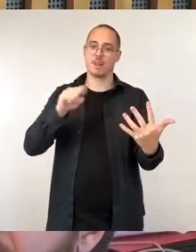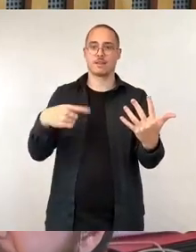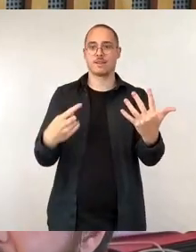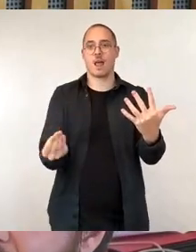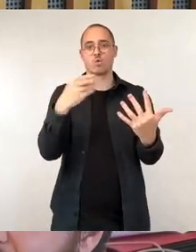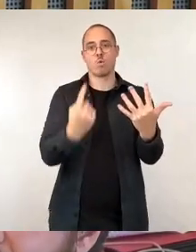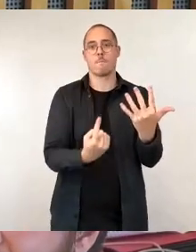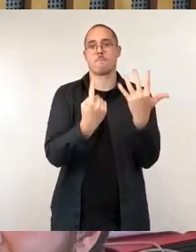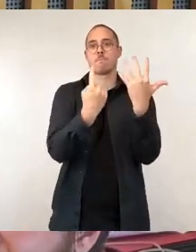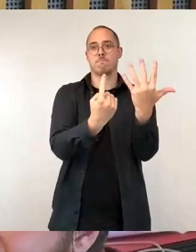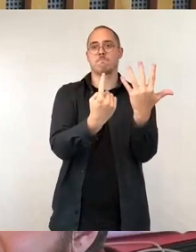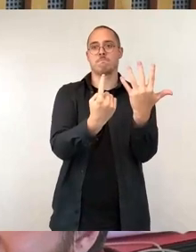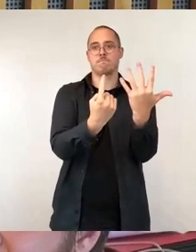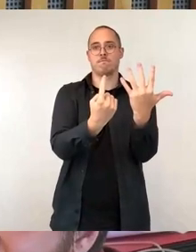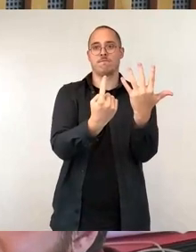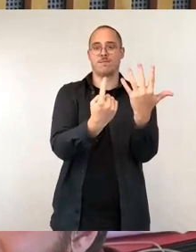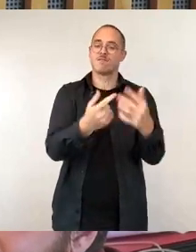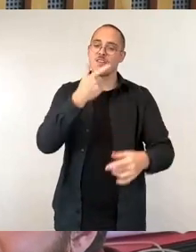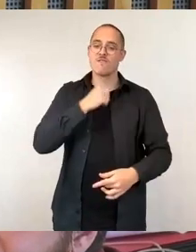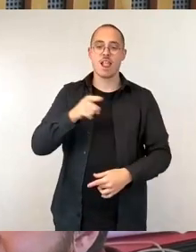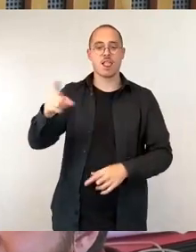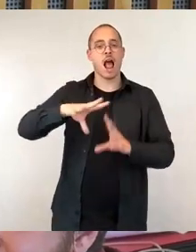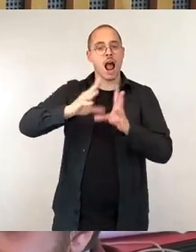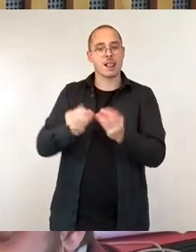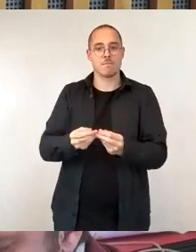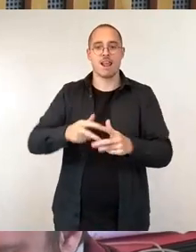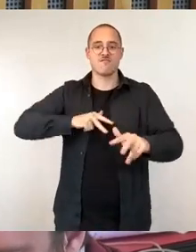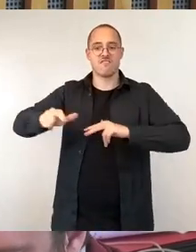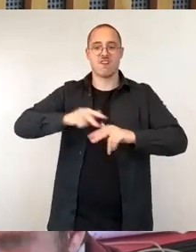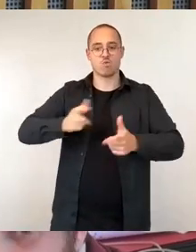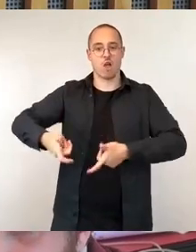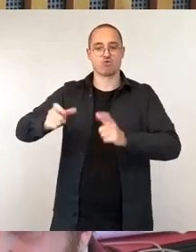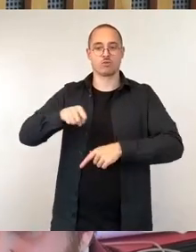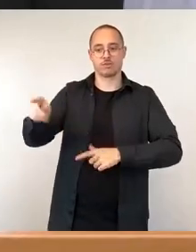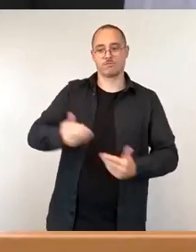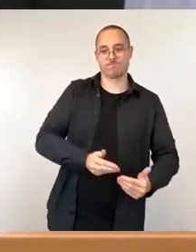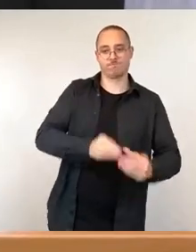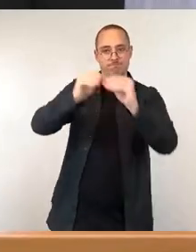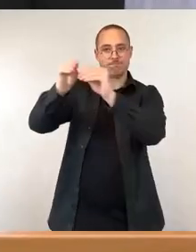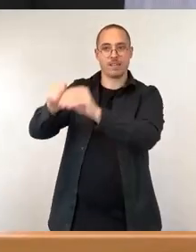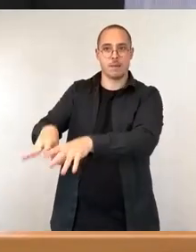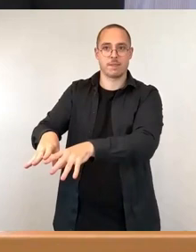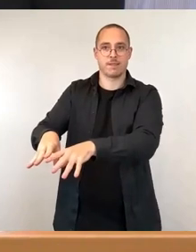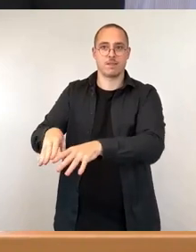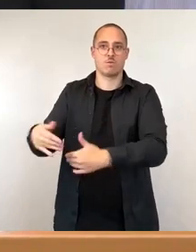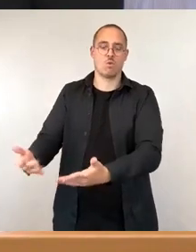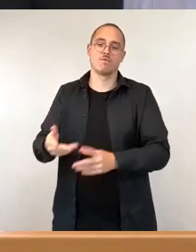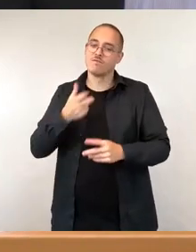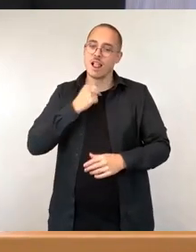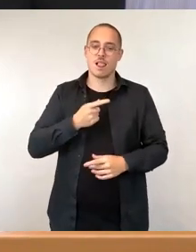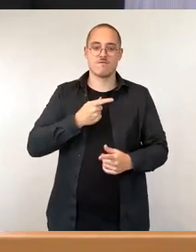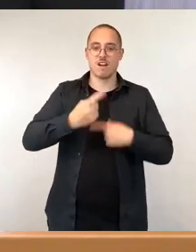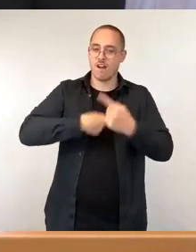allgemeine Verwaltung, um ein geordnetes Verfahren zu ermöglichen. Vielen Dank. So, das ist ein